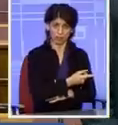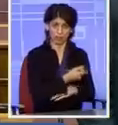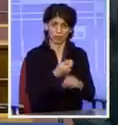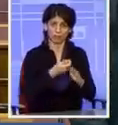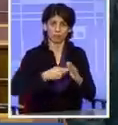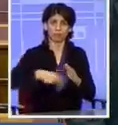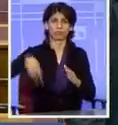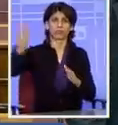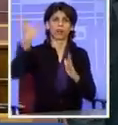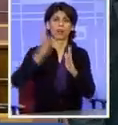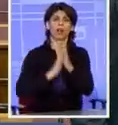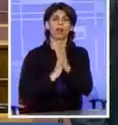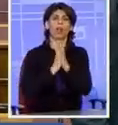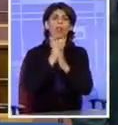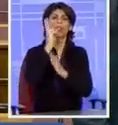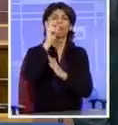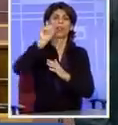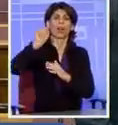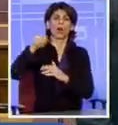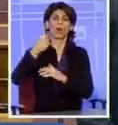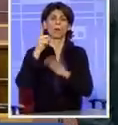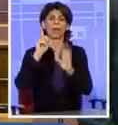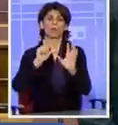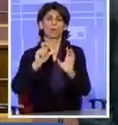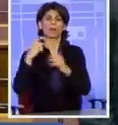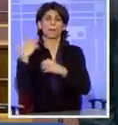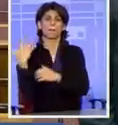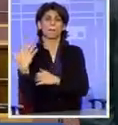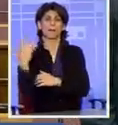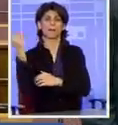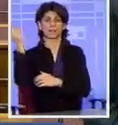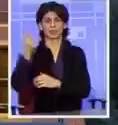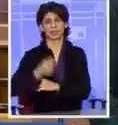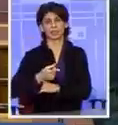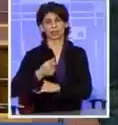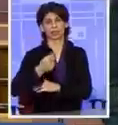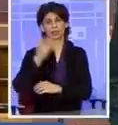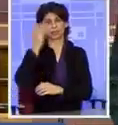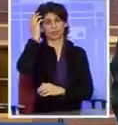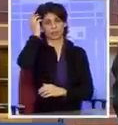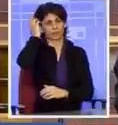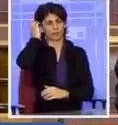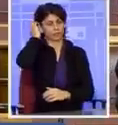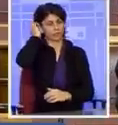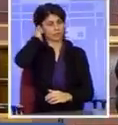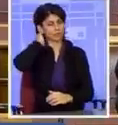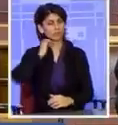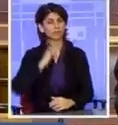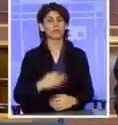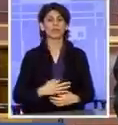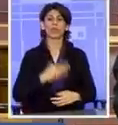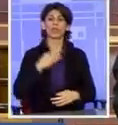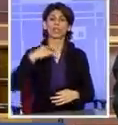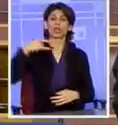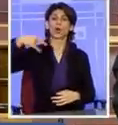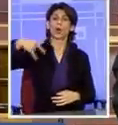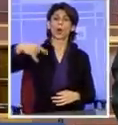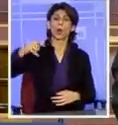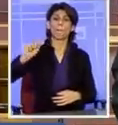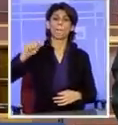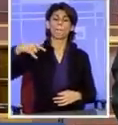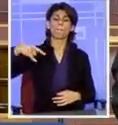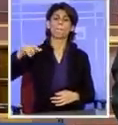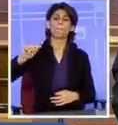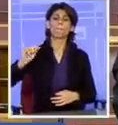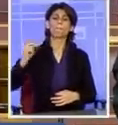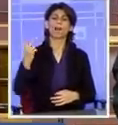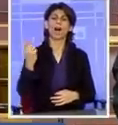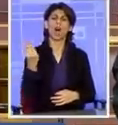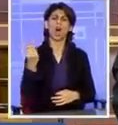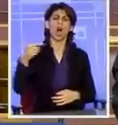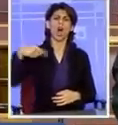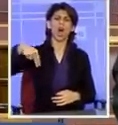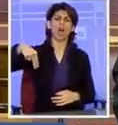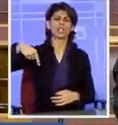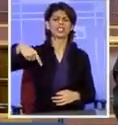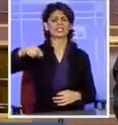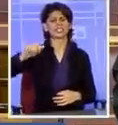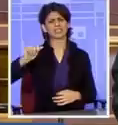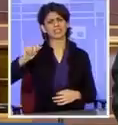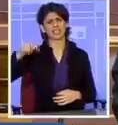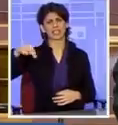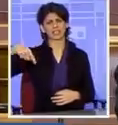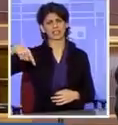στο 12,75%. Και ο κ. Παπακοσταντίνου, ο καθήλυν αρμόδιος και υπεύθυνος